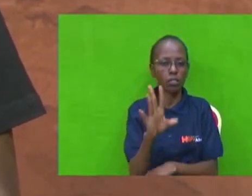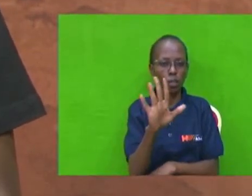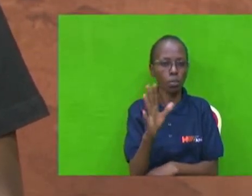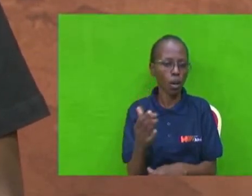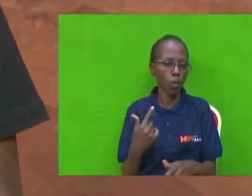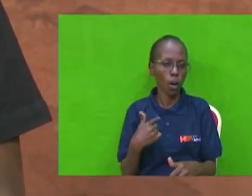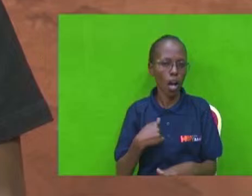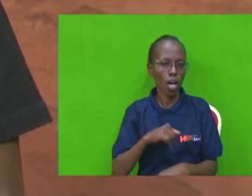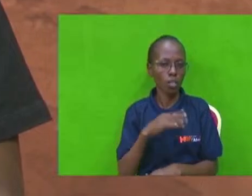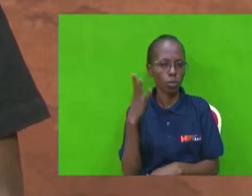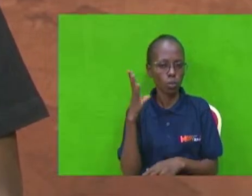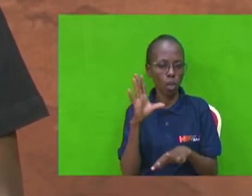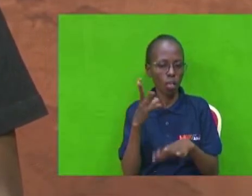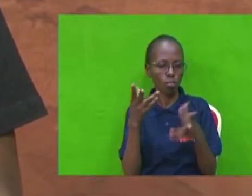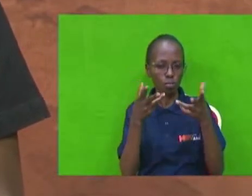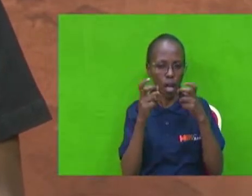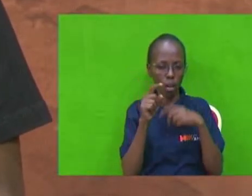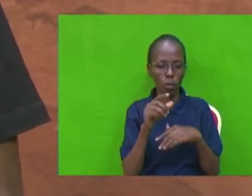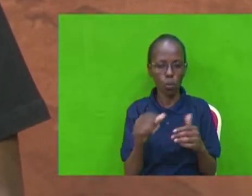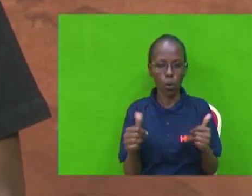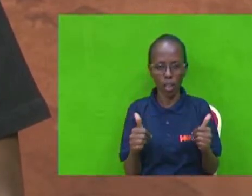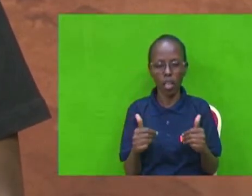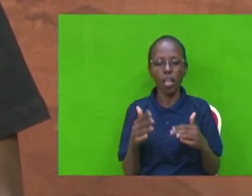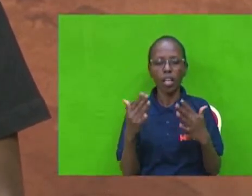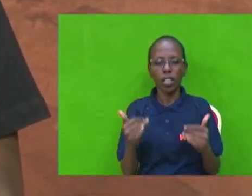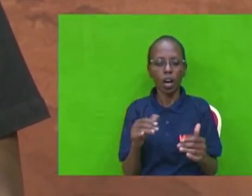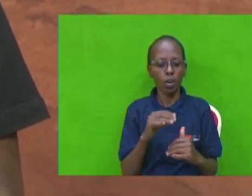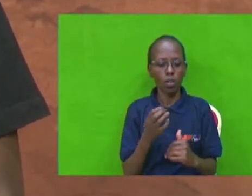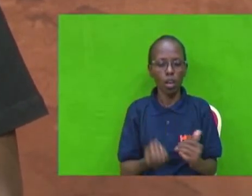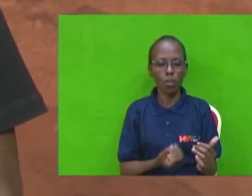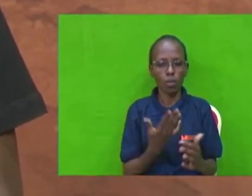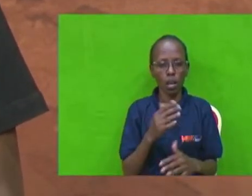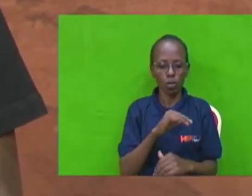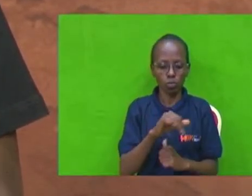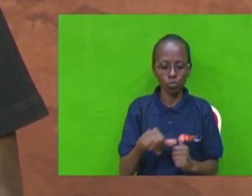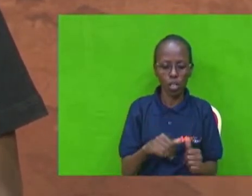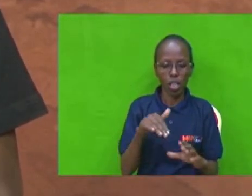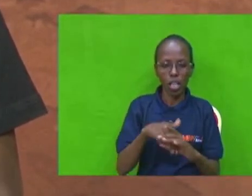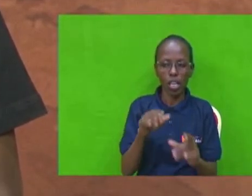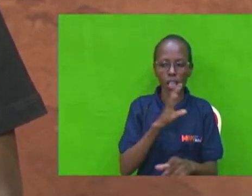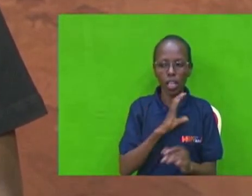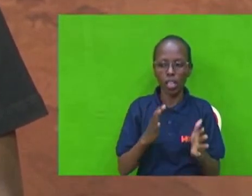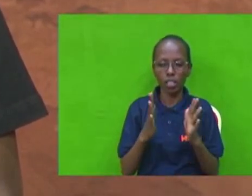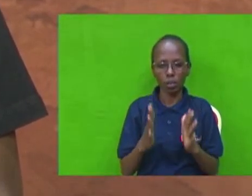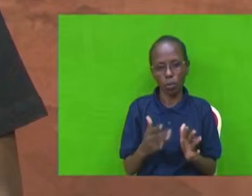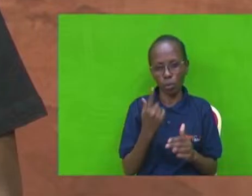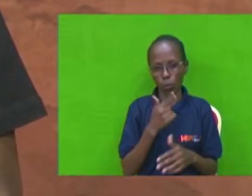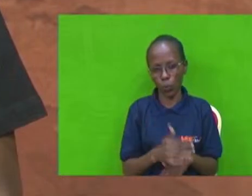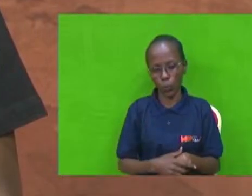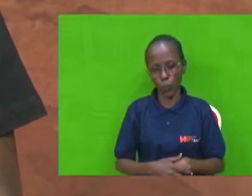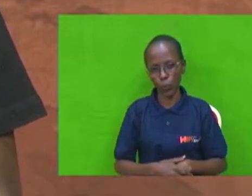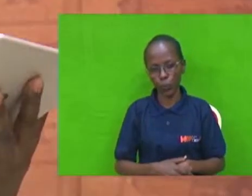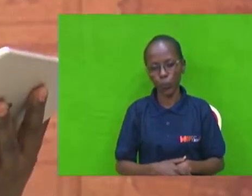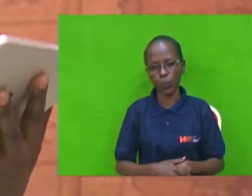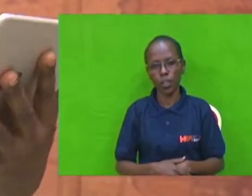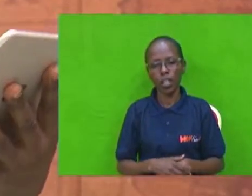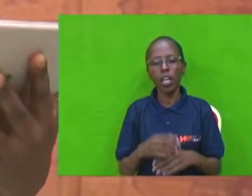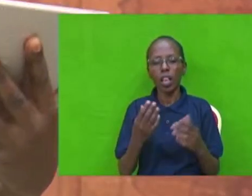vizuri. Asante. Mwalimu endelea. Hili huwa linalomzingira aliye ndani ya Kristo sasa. Sasa mwalimu, unajua